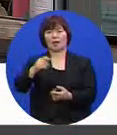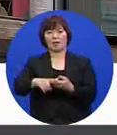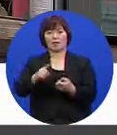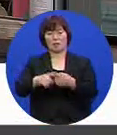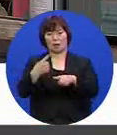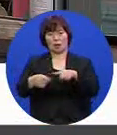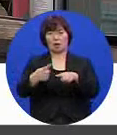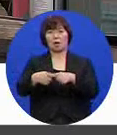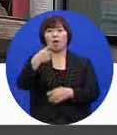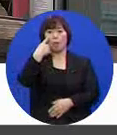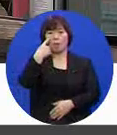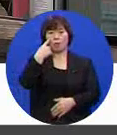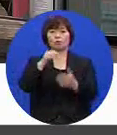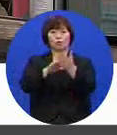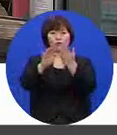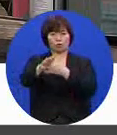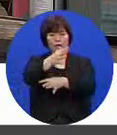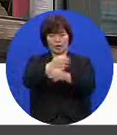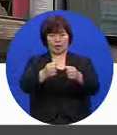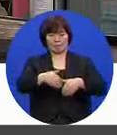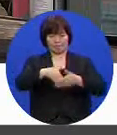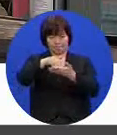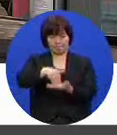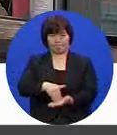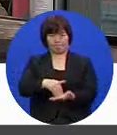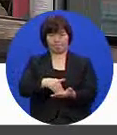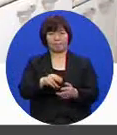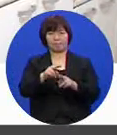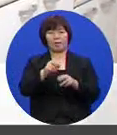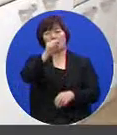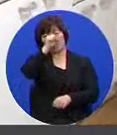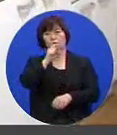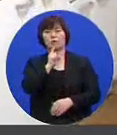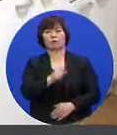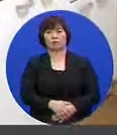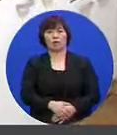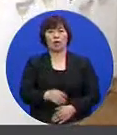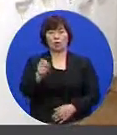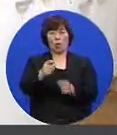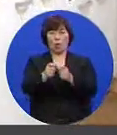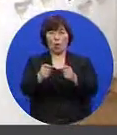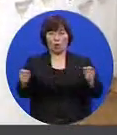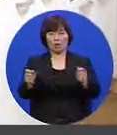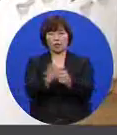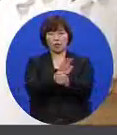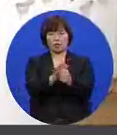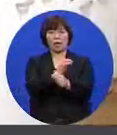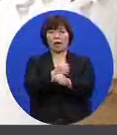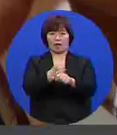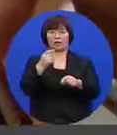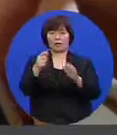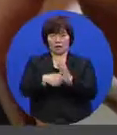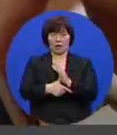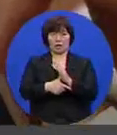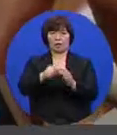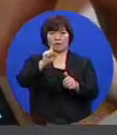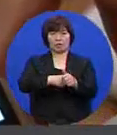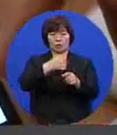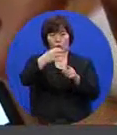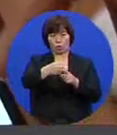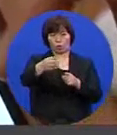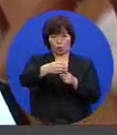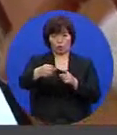부분들을 좀 확인을 하시고 계약을 신중하게 하시는 게 중요할 것 같습니다. 또 장기간 렌털 서비스를 이용하는 경우 자동 인출